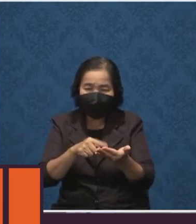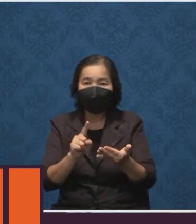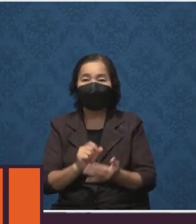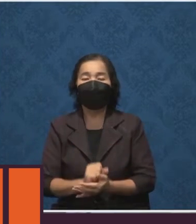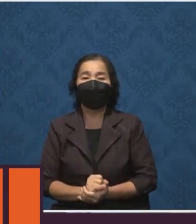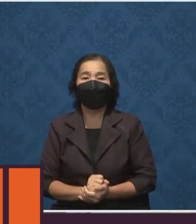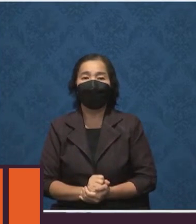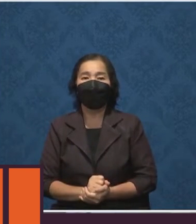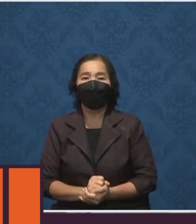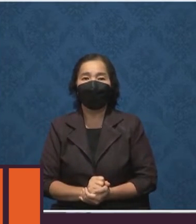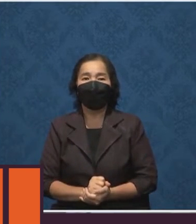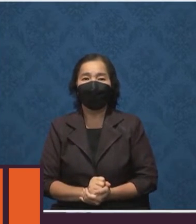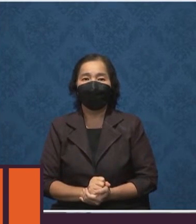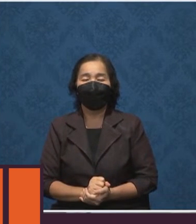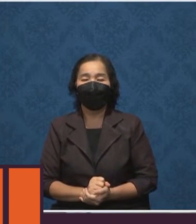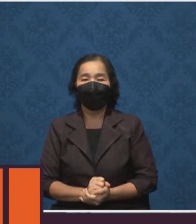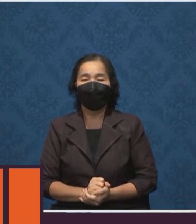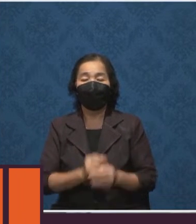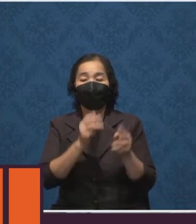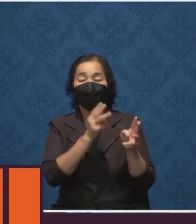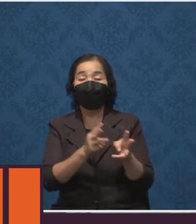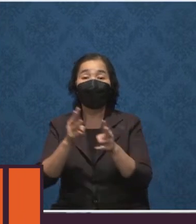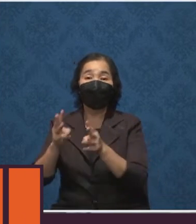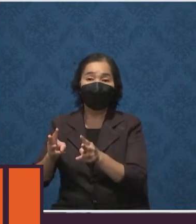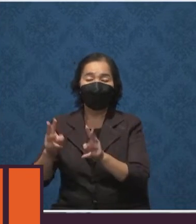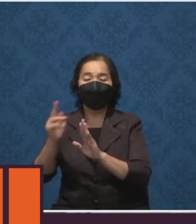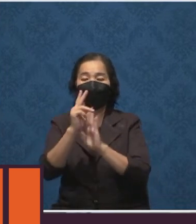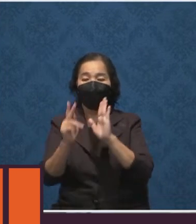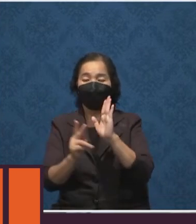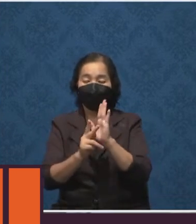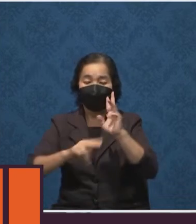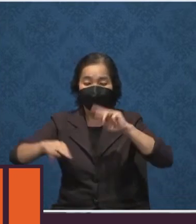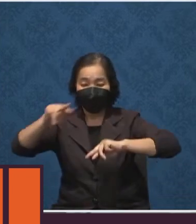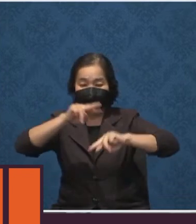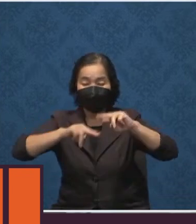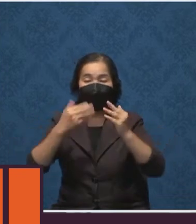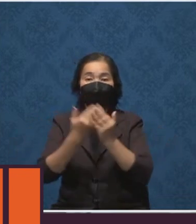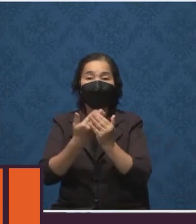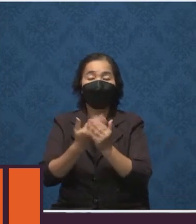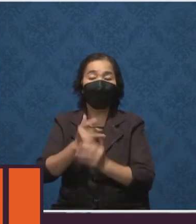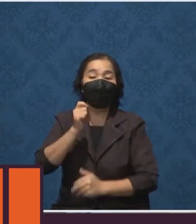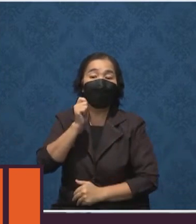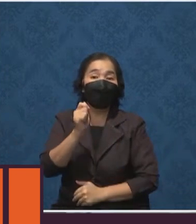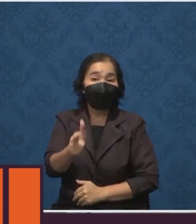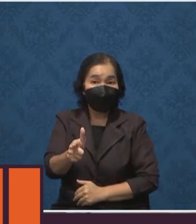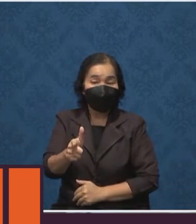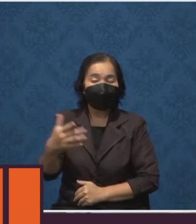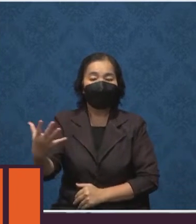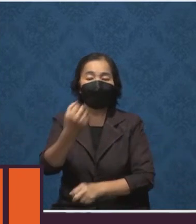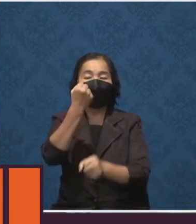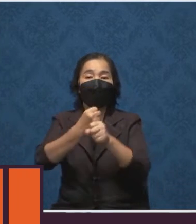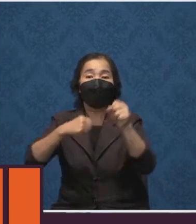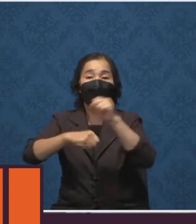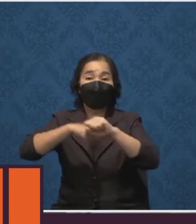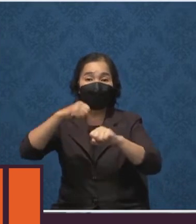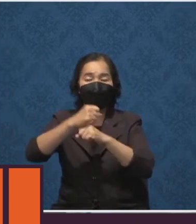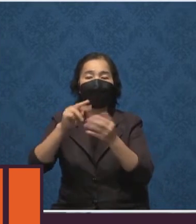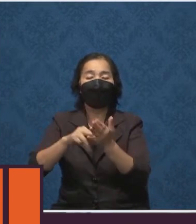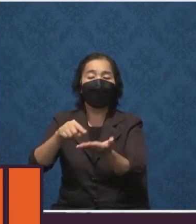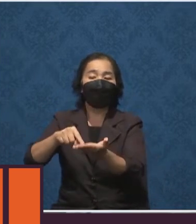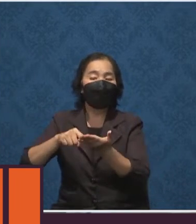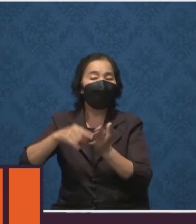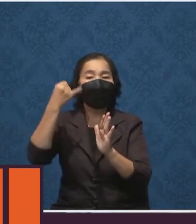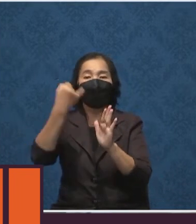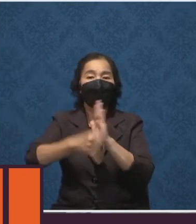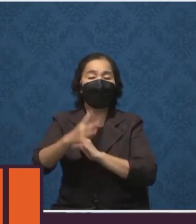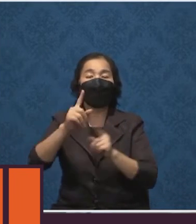ามการกดหมายวดกจสจจ้ภาครั แห่ขาไม่ผิดแต่ต้องแห่